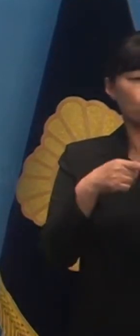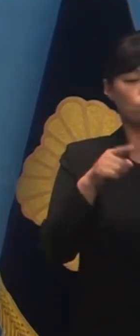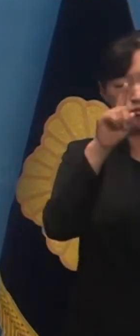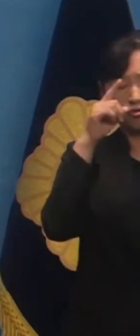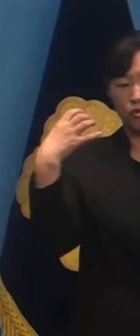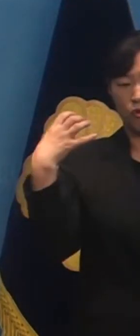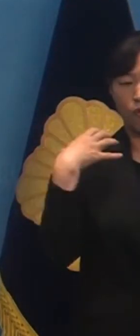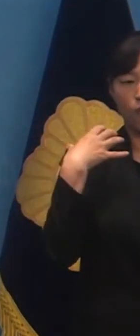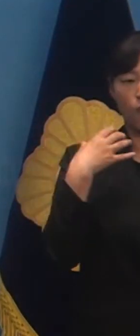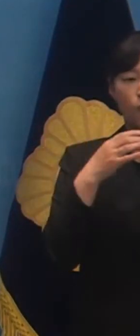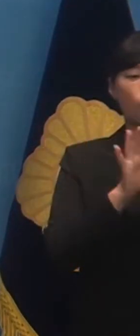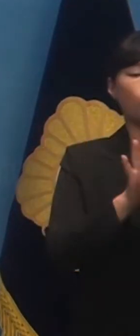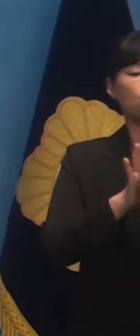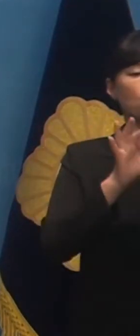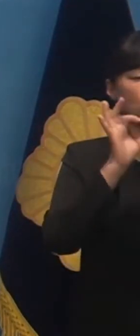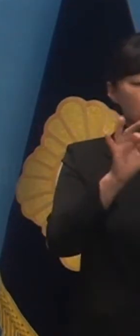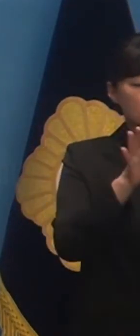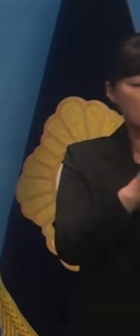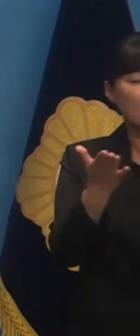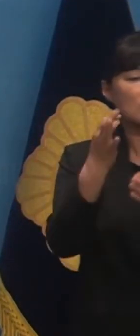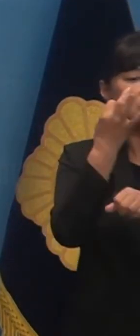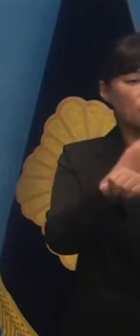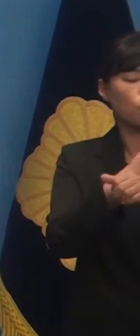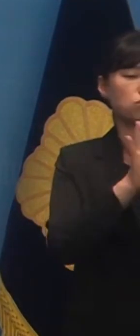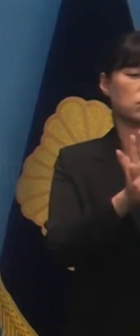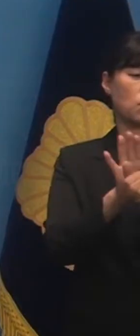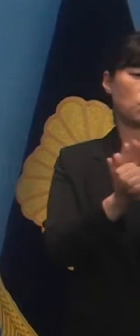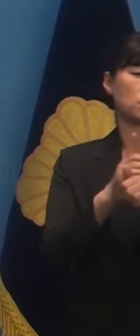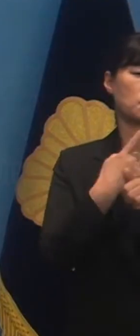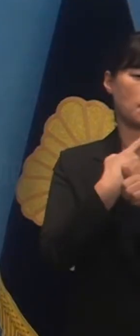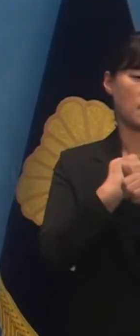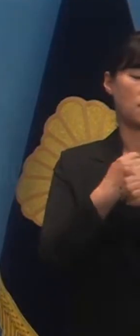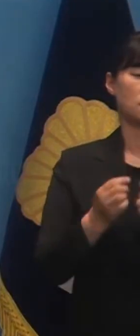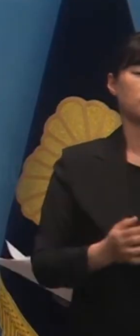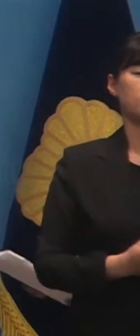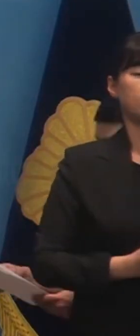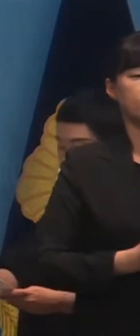보조금으로 뉴라이트 서적 구입 등 지원을 한 점입니다.